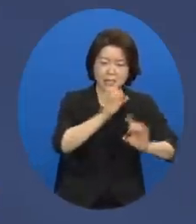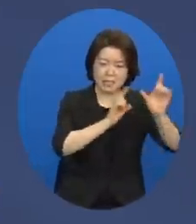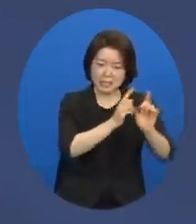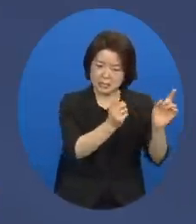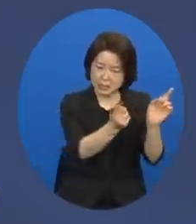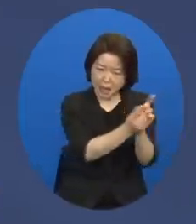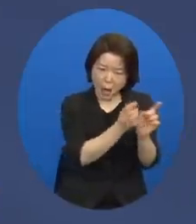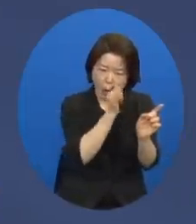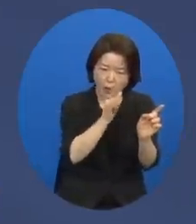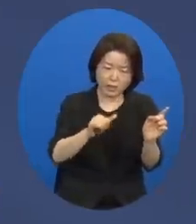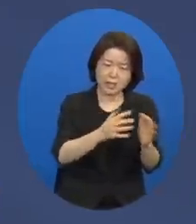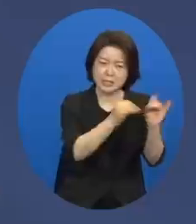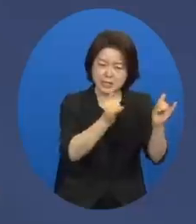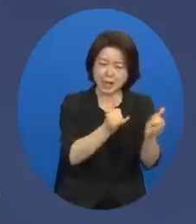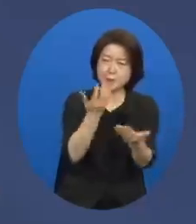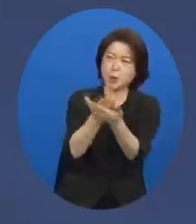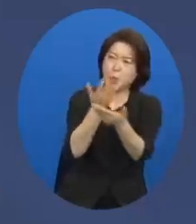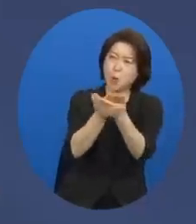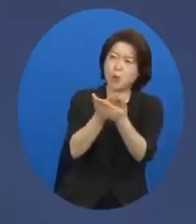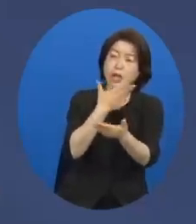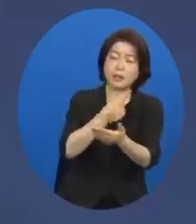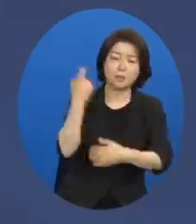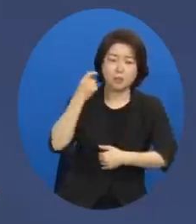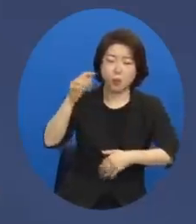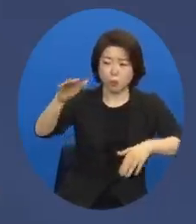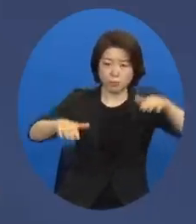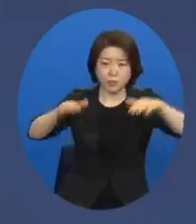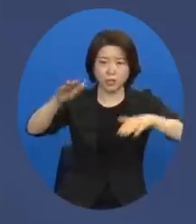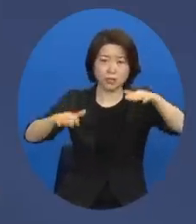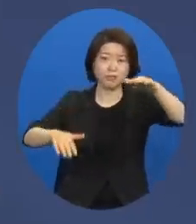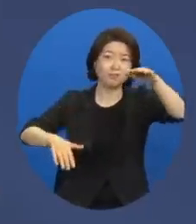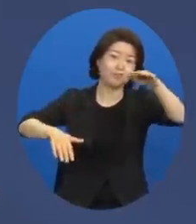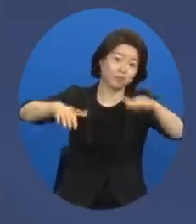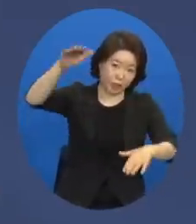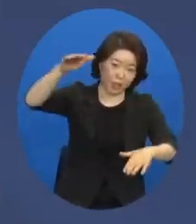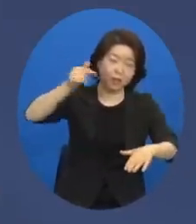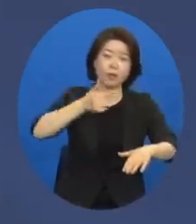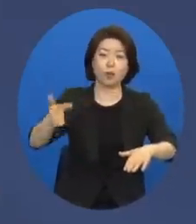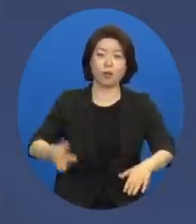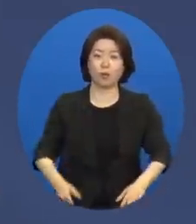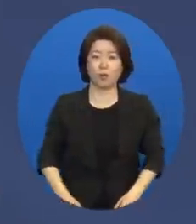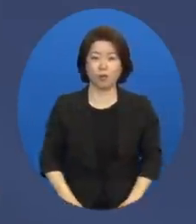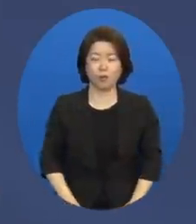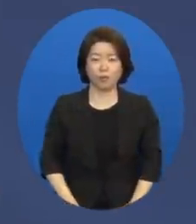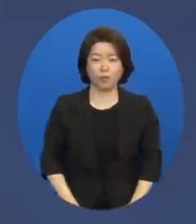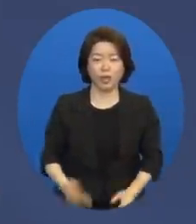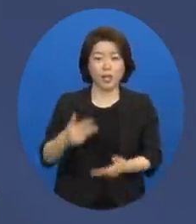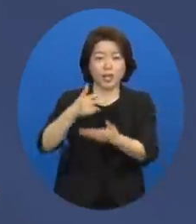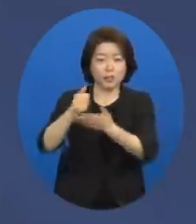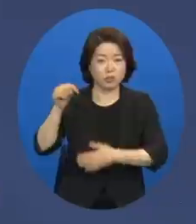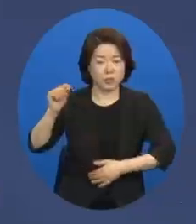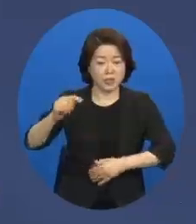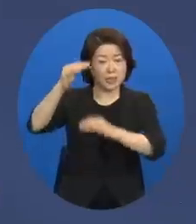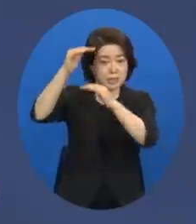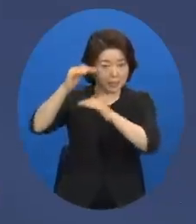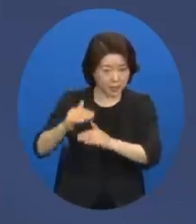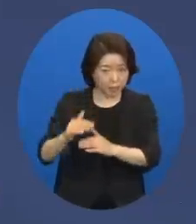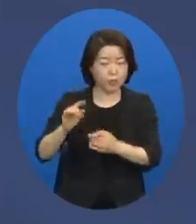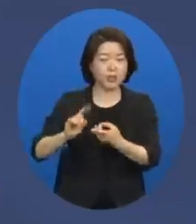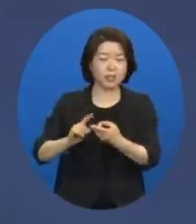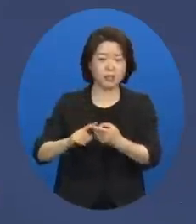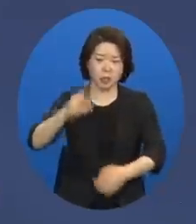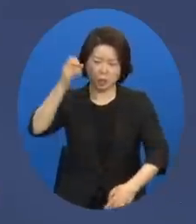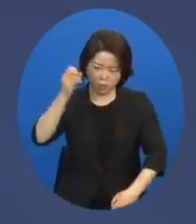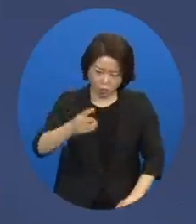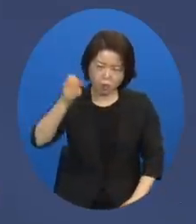있는 사람들이 구하는 복음 차이에는 하늘 땅 참 큰 차이가 있어요. 주님은 이 사실을